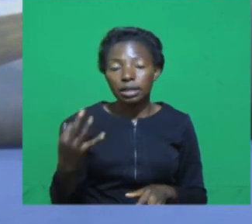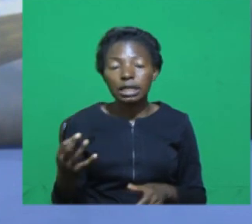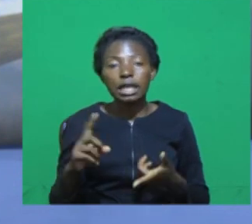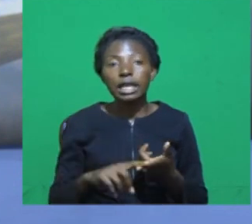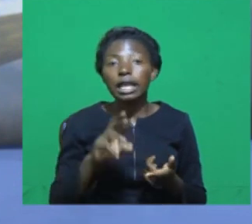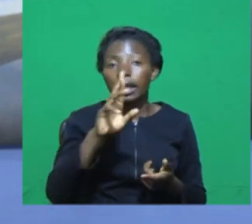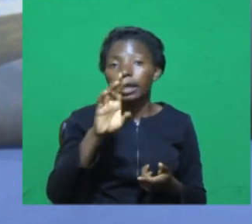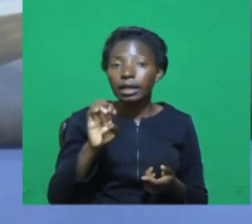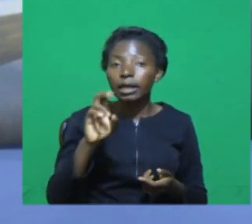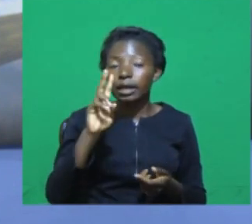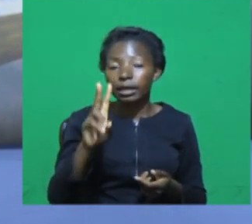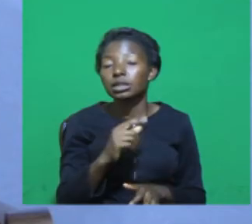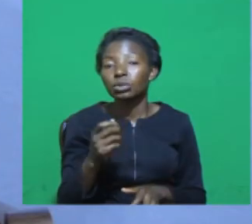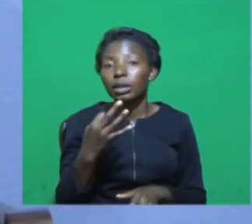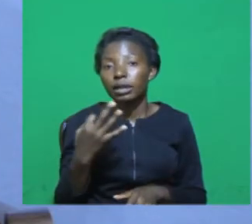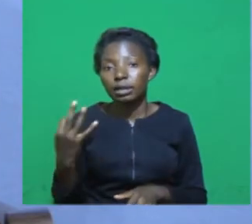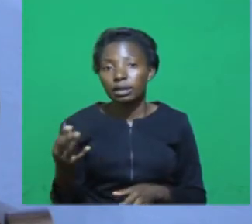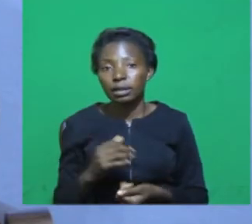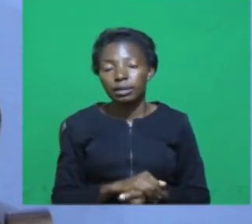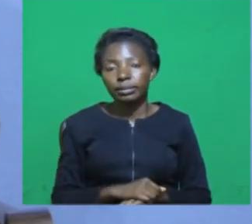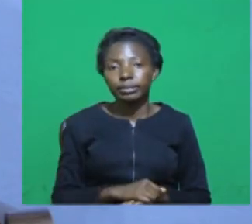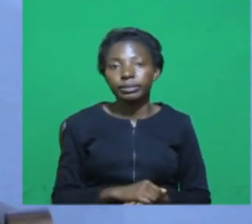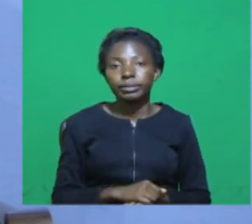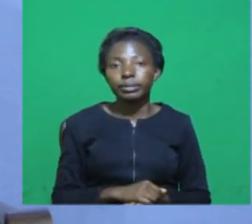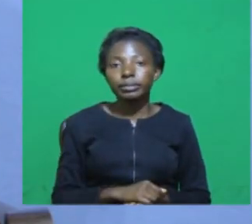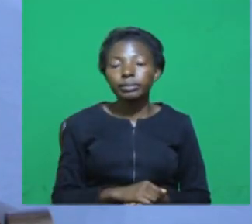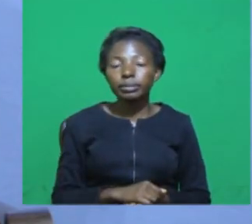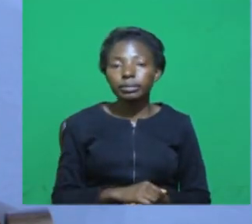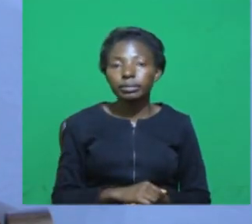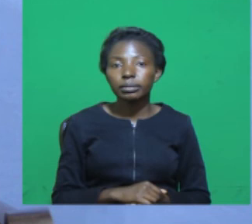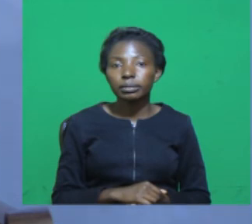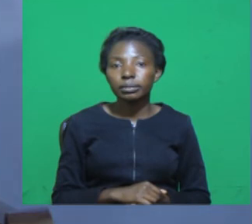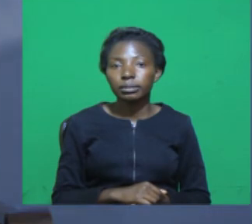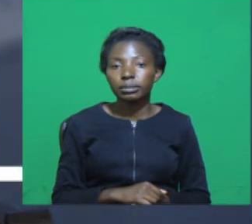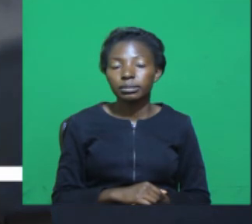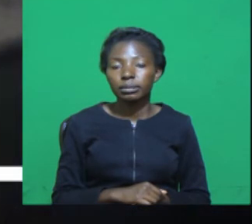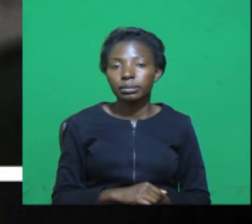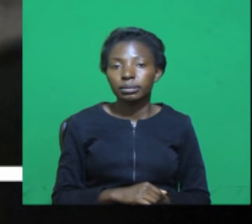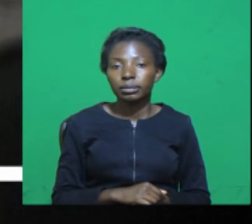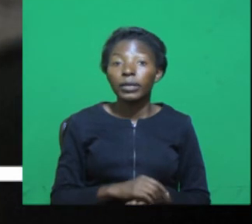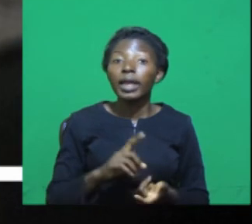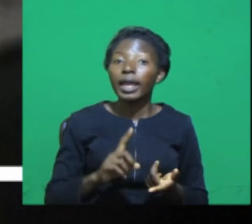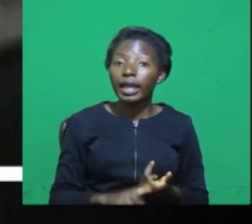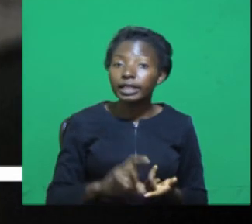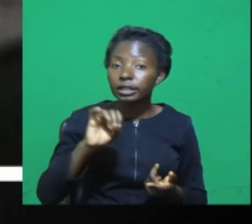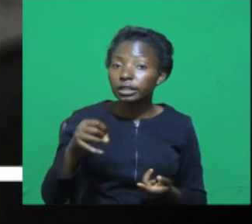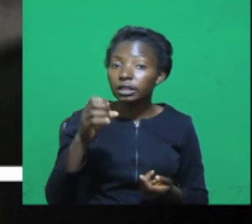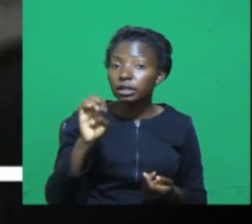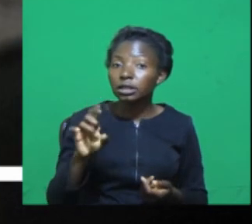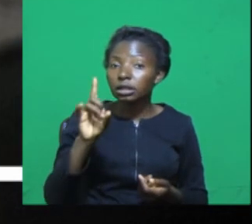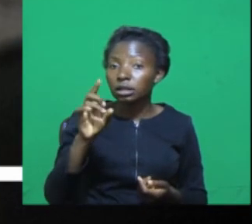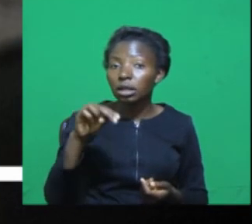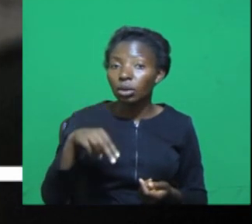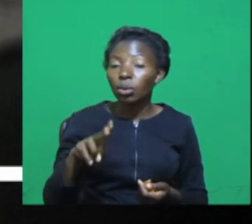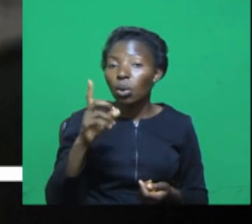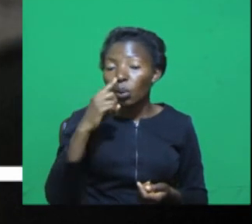moibatanidza naRevelation 2 verse 20. Madzimambo echipiri 9 verse 30. Zvino Jehu akati